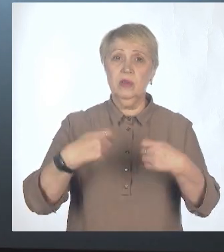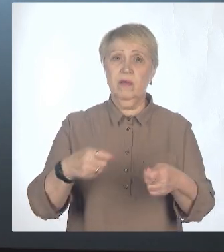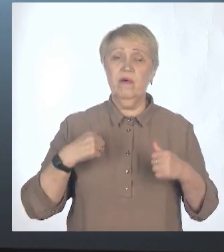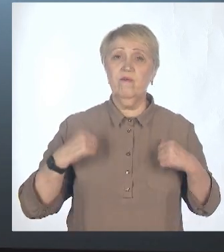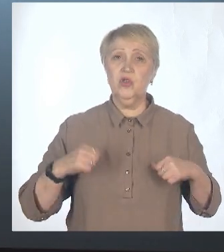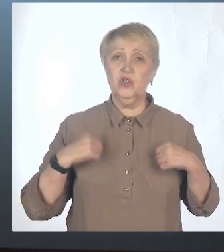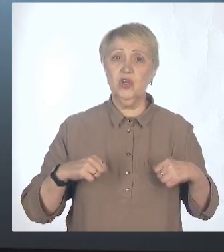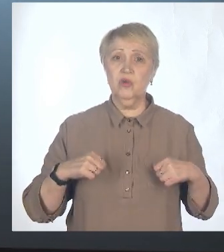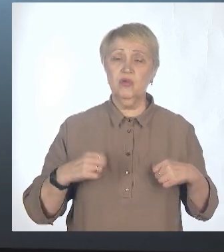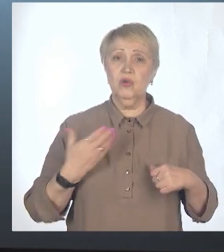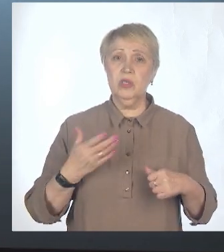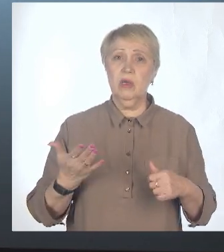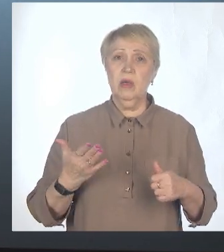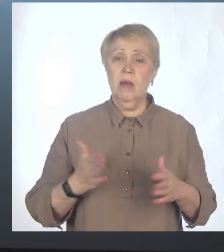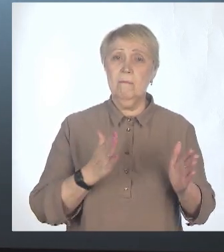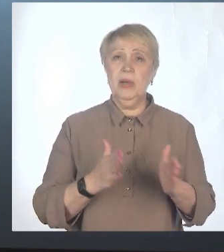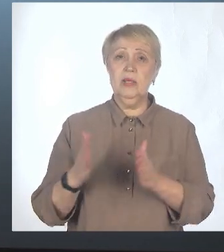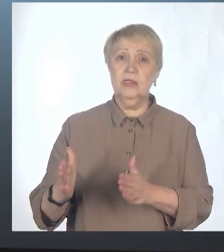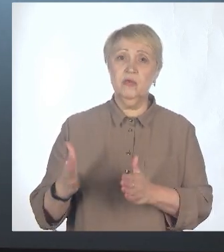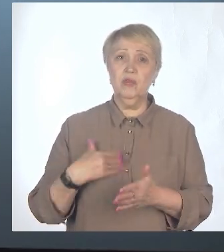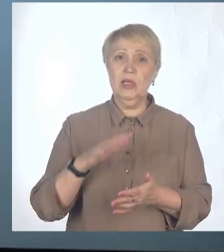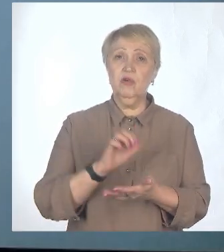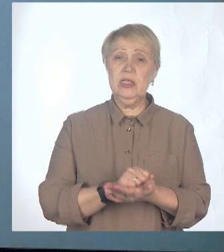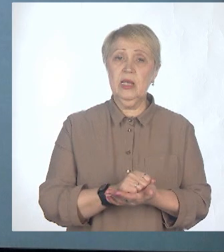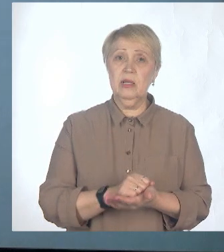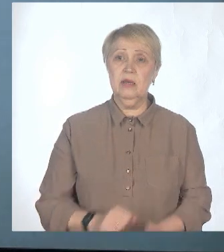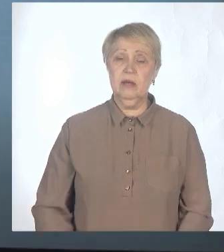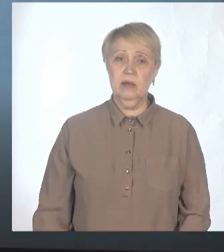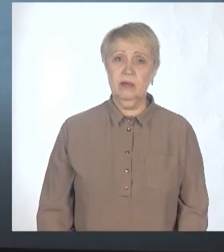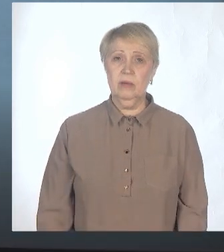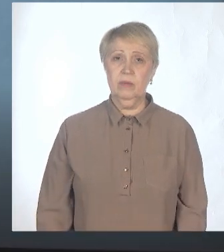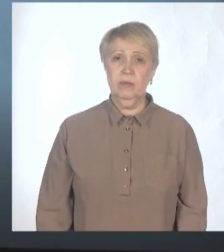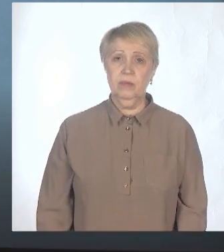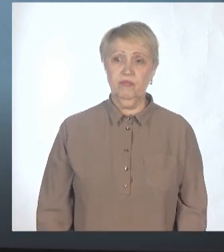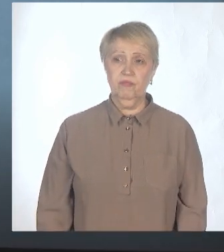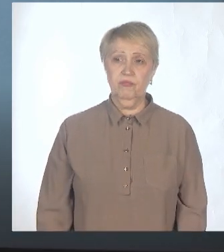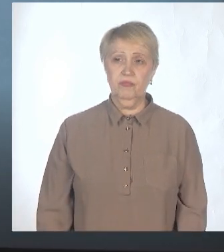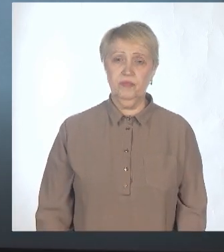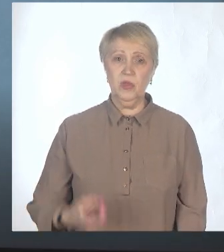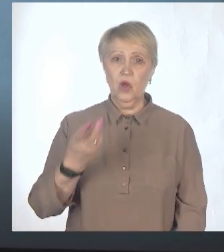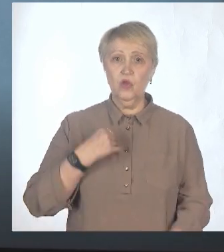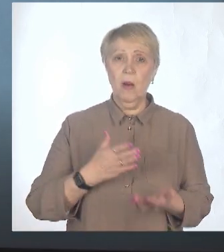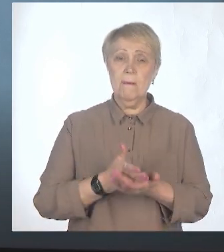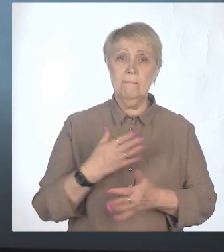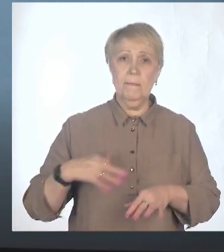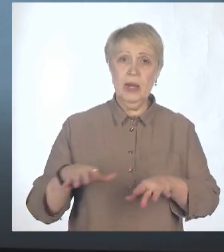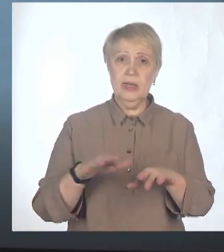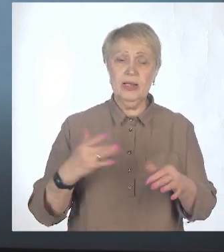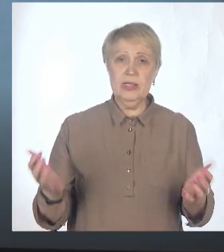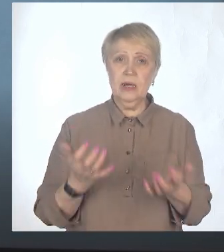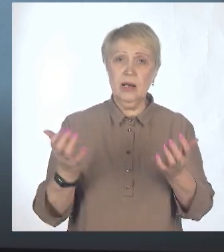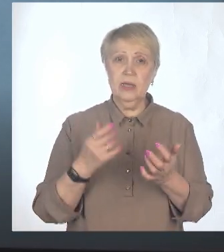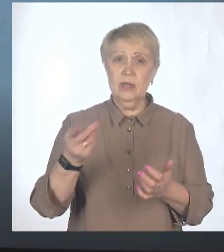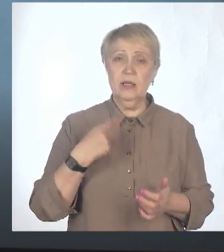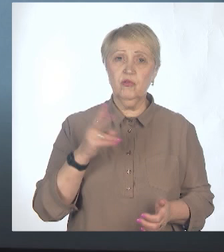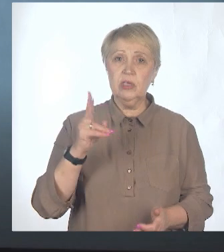выжидательную позицию заняли, но все-таки политика сохранения кадров, она сохраняется.